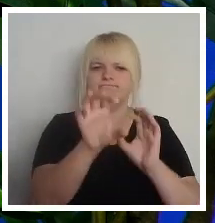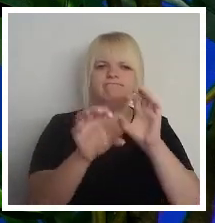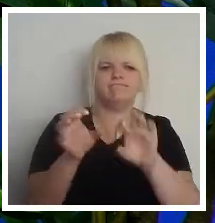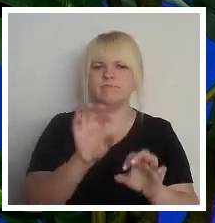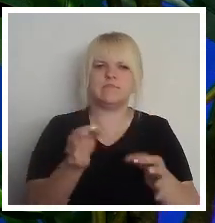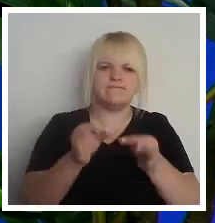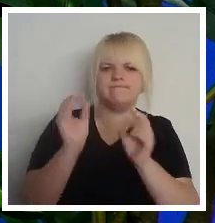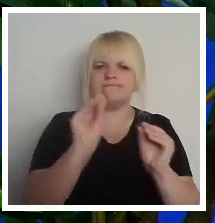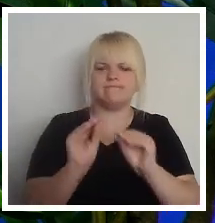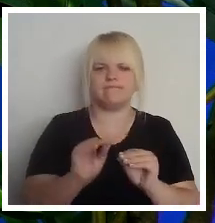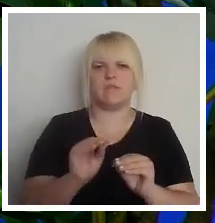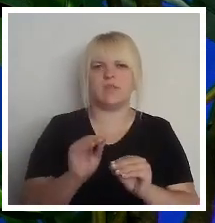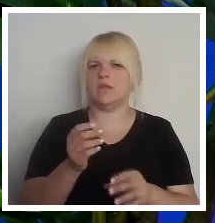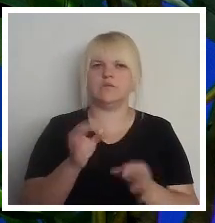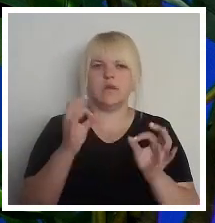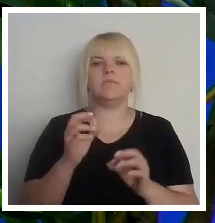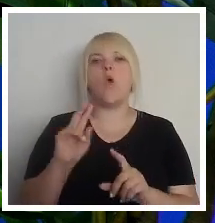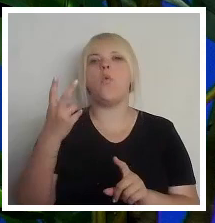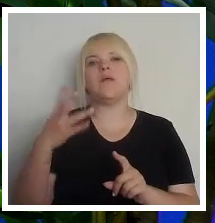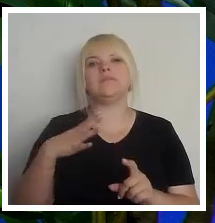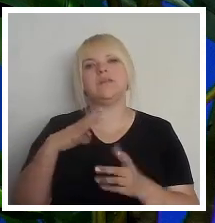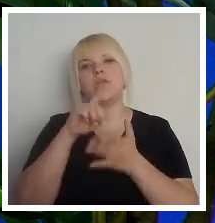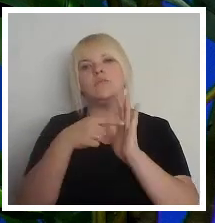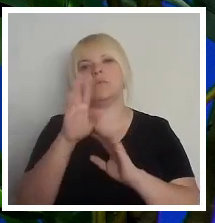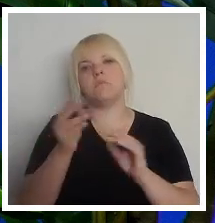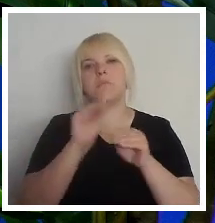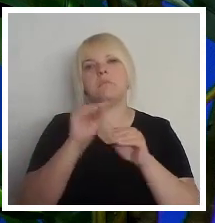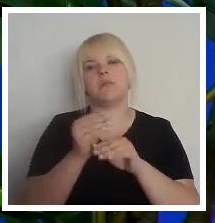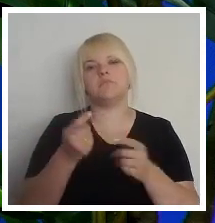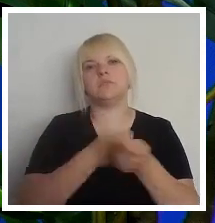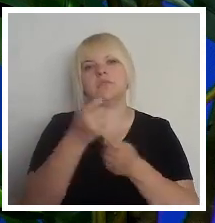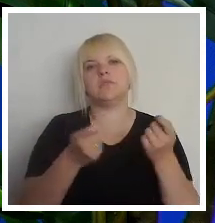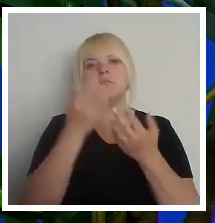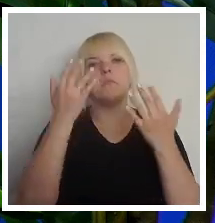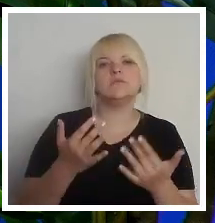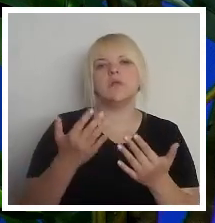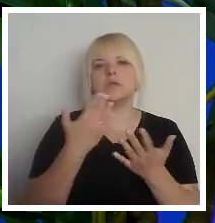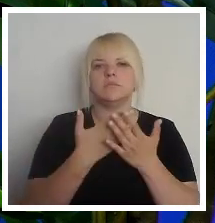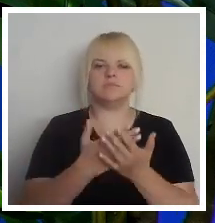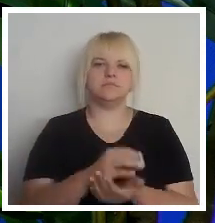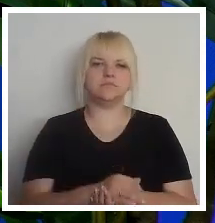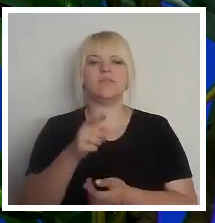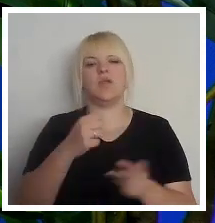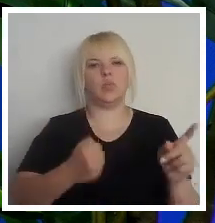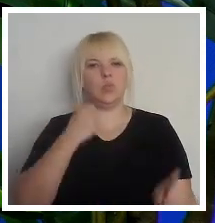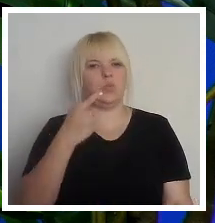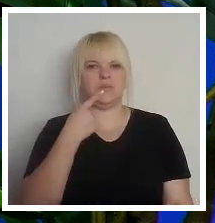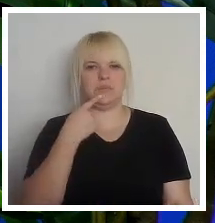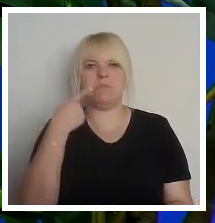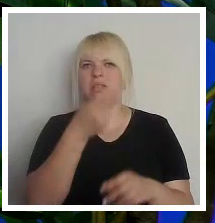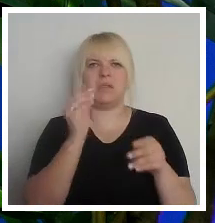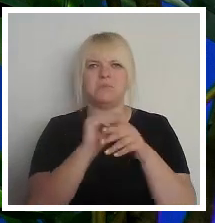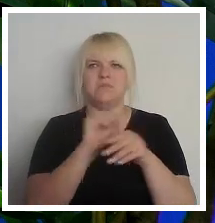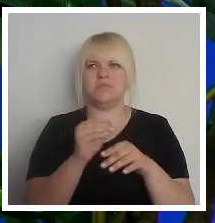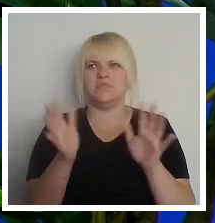Par diversifikāciju ieņēmumu, pasākumi, vēl vis kaut kādas iespējas. Šeit ir grūti piebilst kaut ko papildus, ko